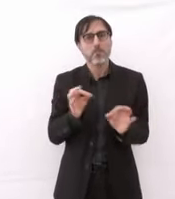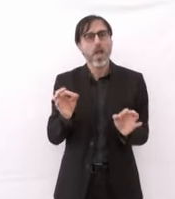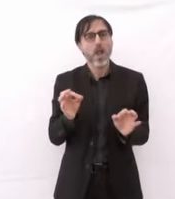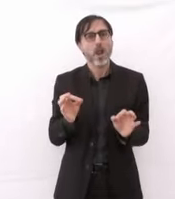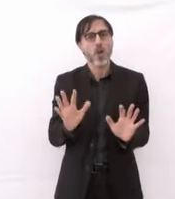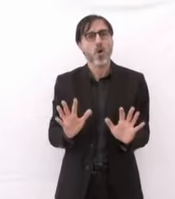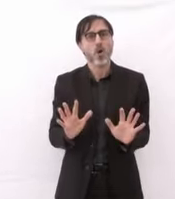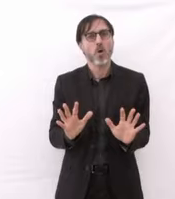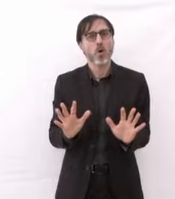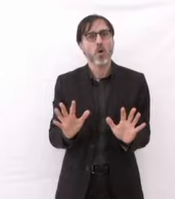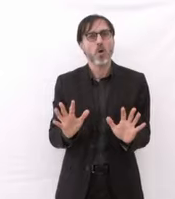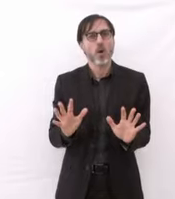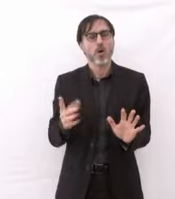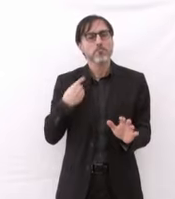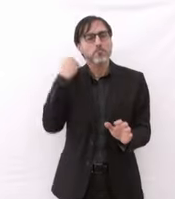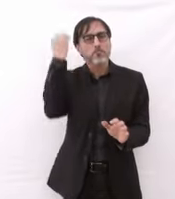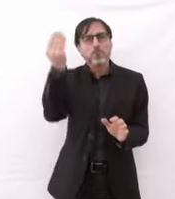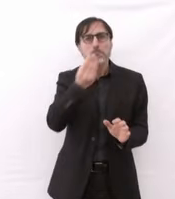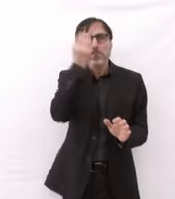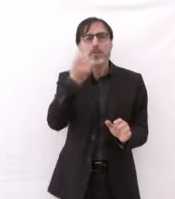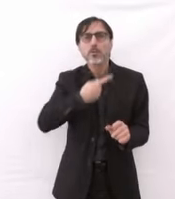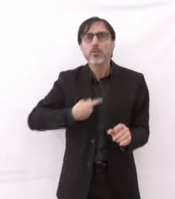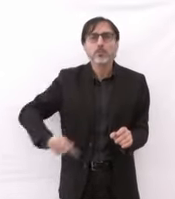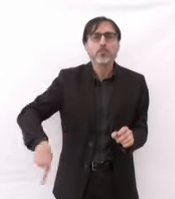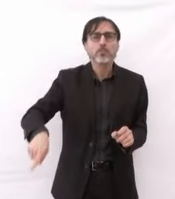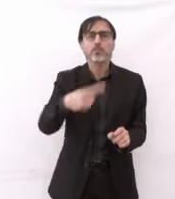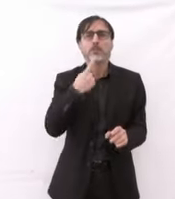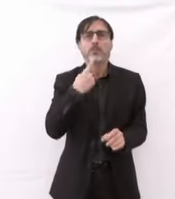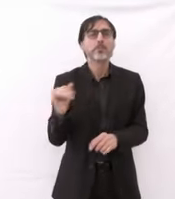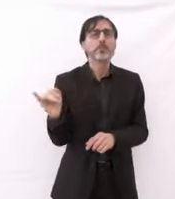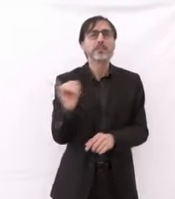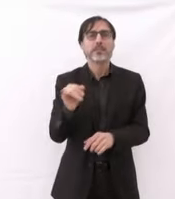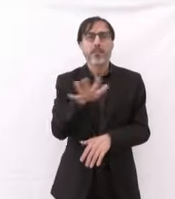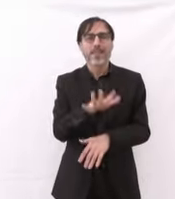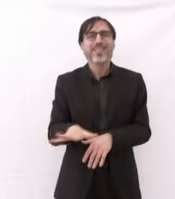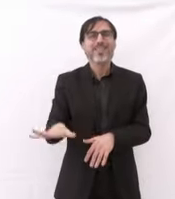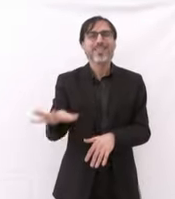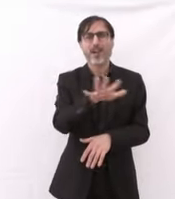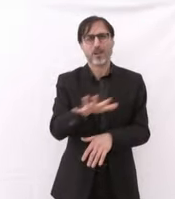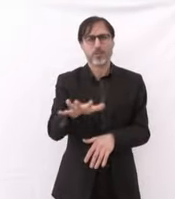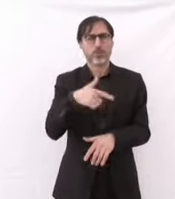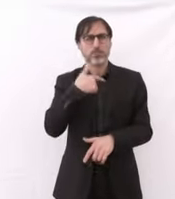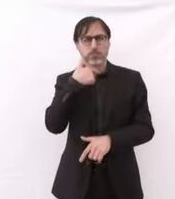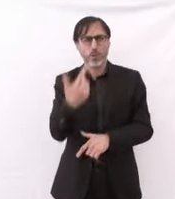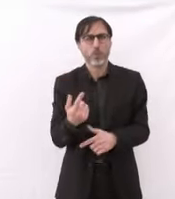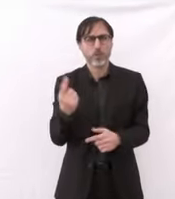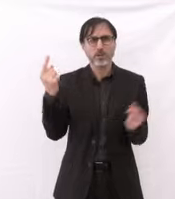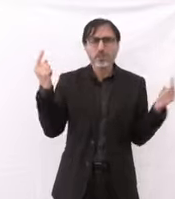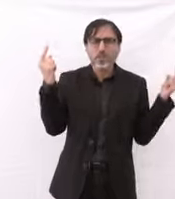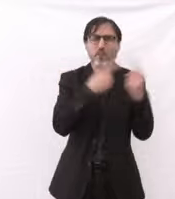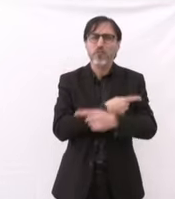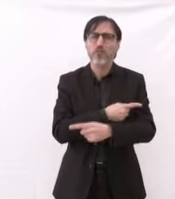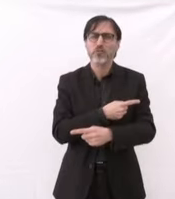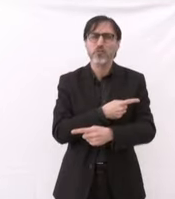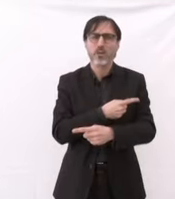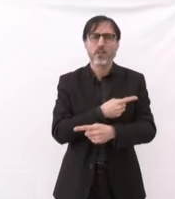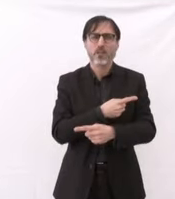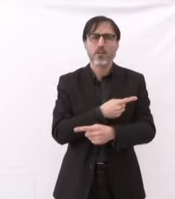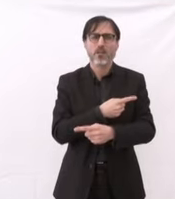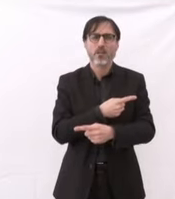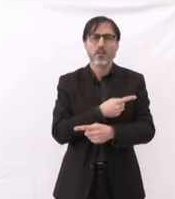questo. E il nostro pensiero va a quanti in territori scomodi, difficili, ma non